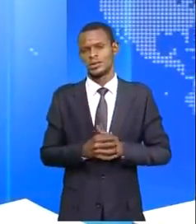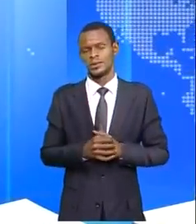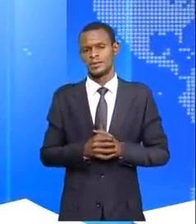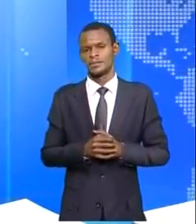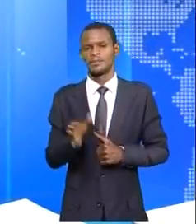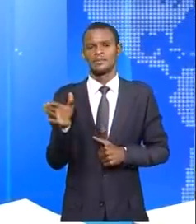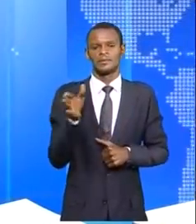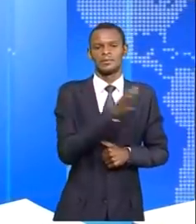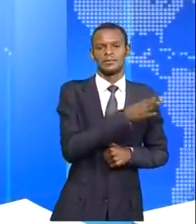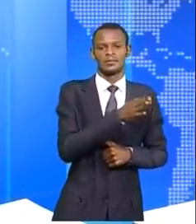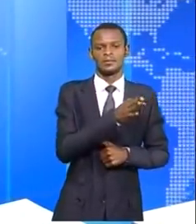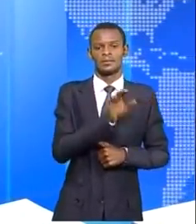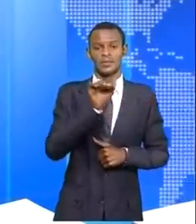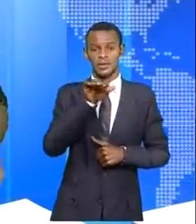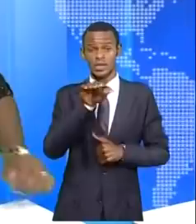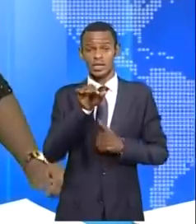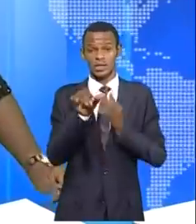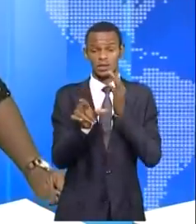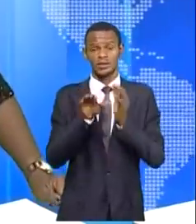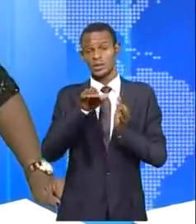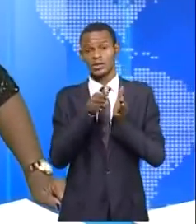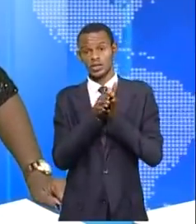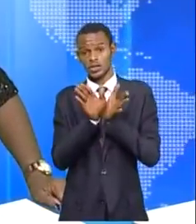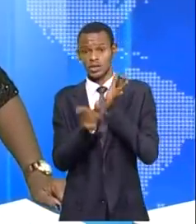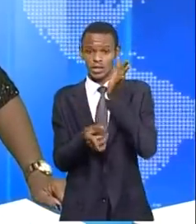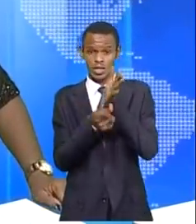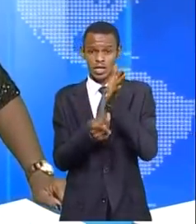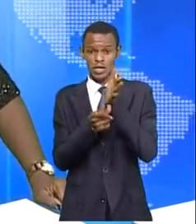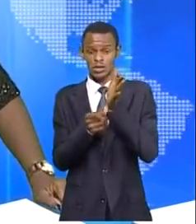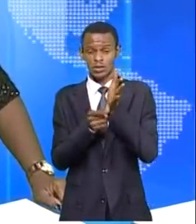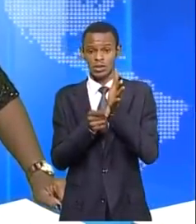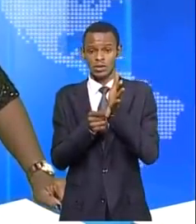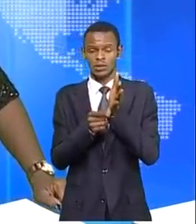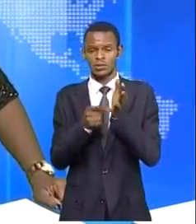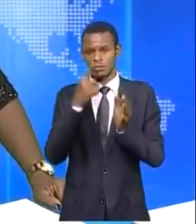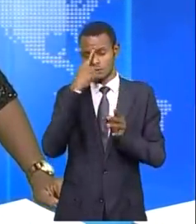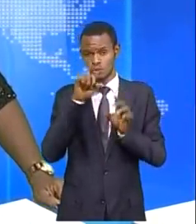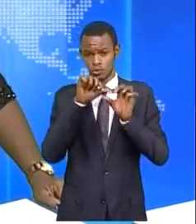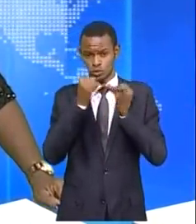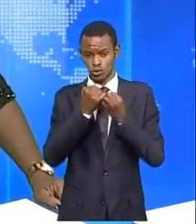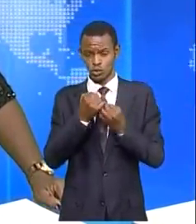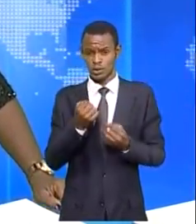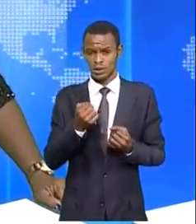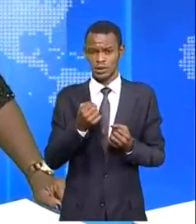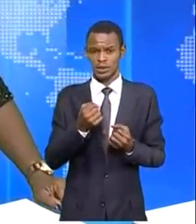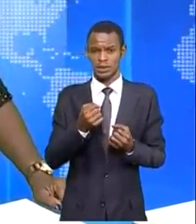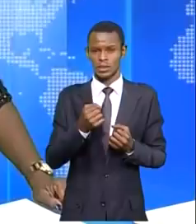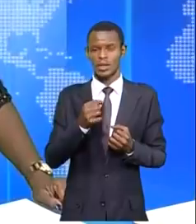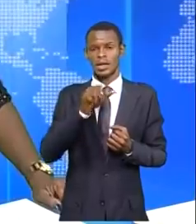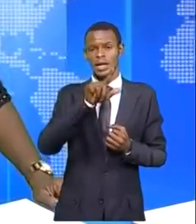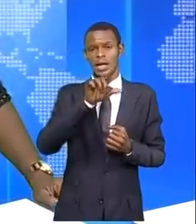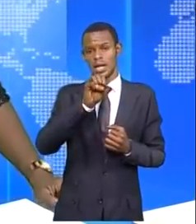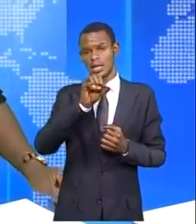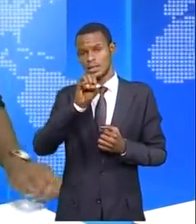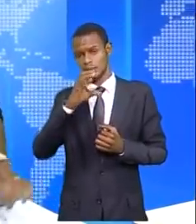général adjoint de lmc a séjourné pendant 22 jours dans la province du court central pour s'imprégner de l'état